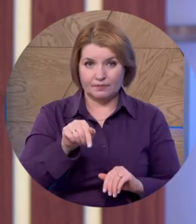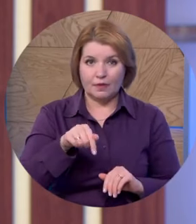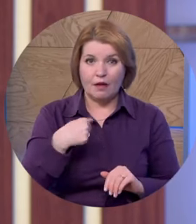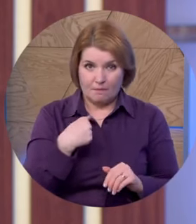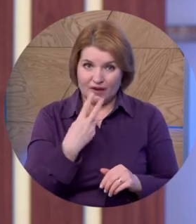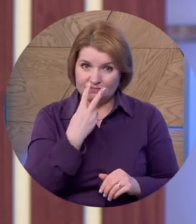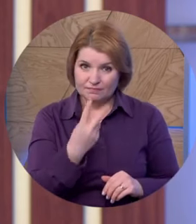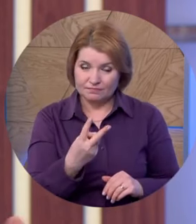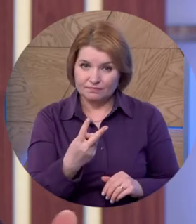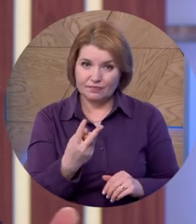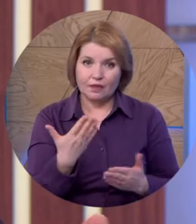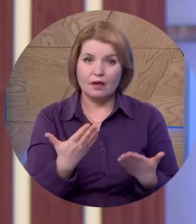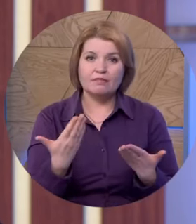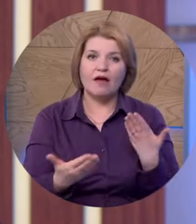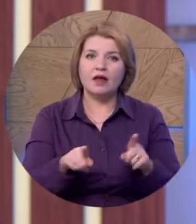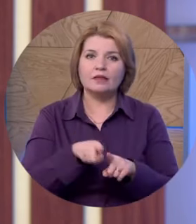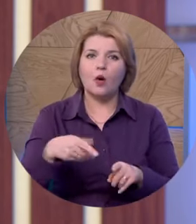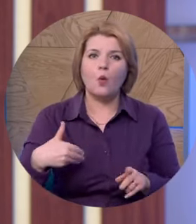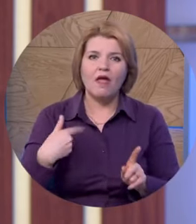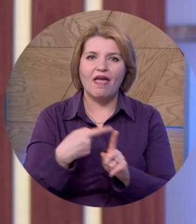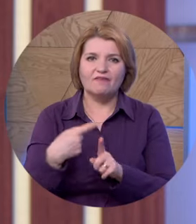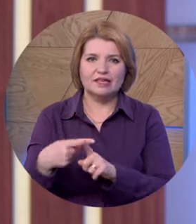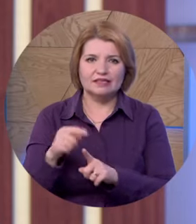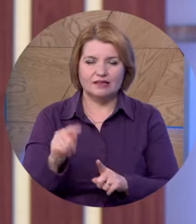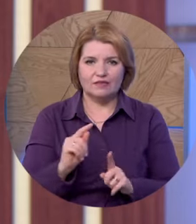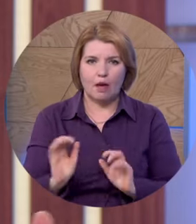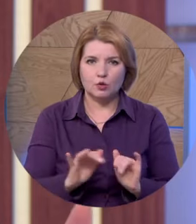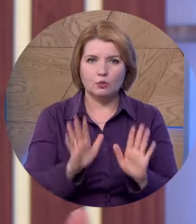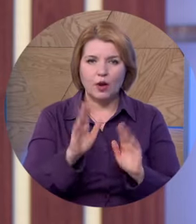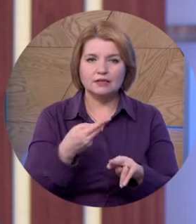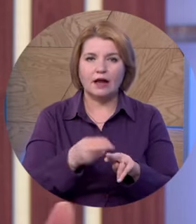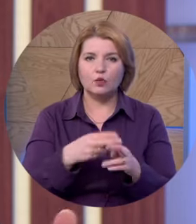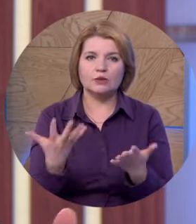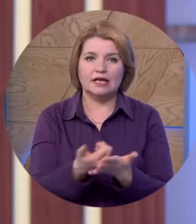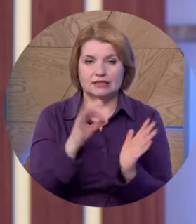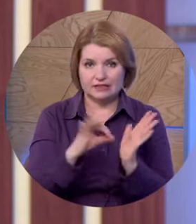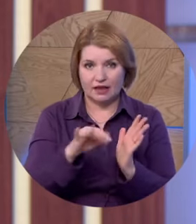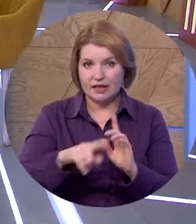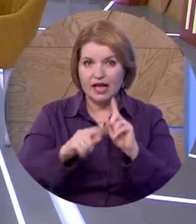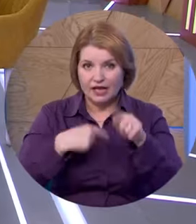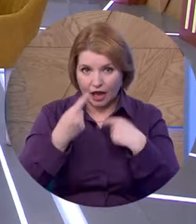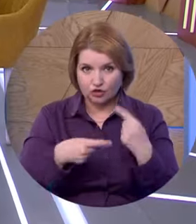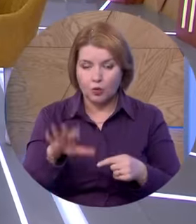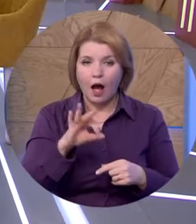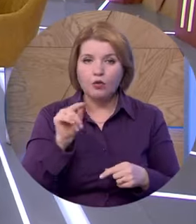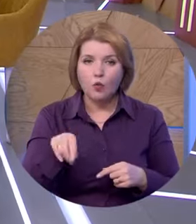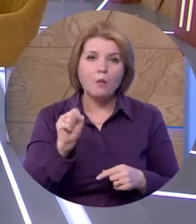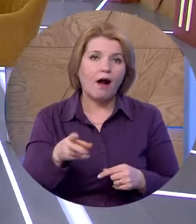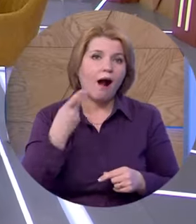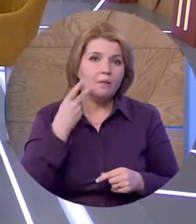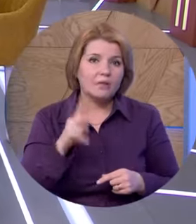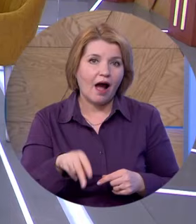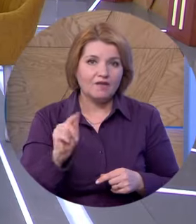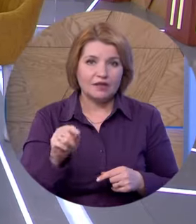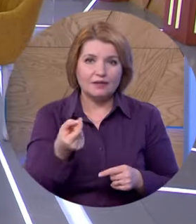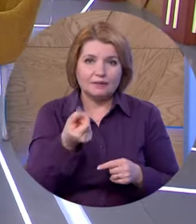слишком заметно, и вряд ли это может быть такой эффективной манипуляцией, которая достигнет цели. Поэтому речь идет именно то, о чем вы говорите. Как правило, это по